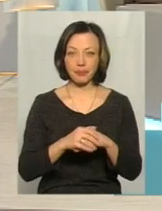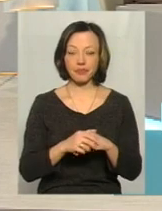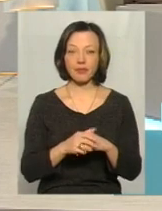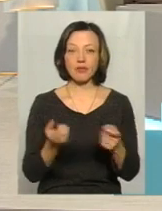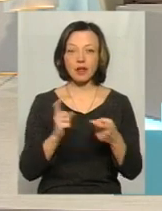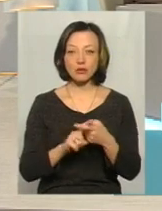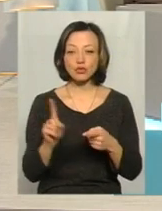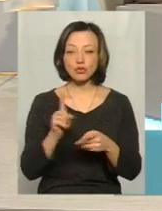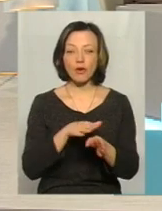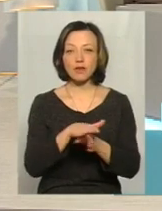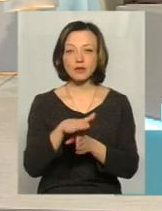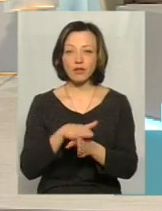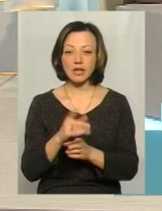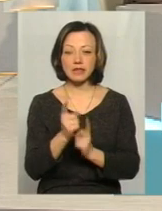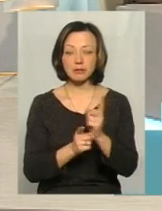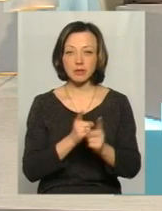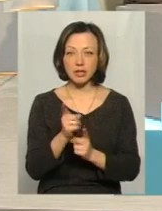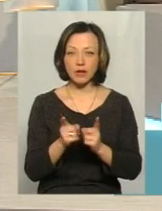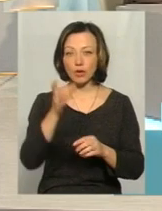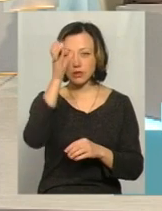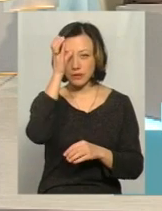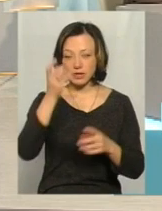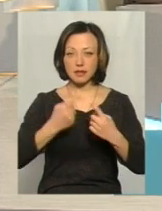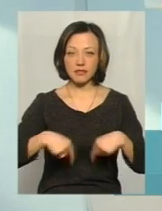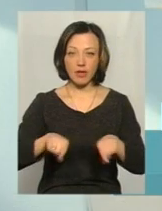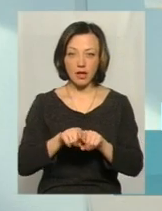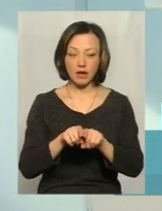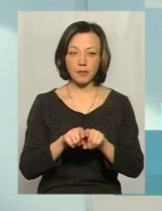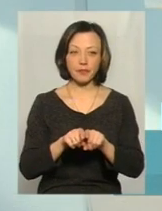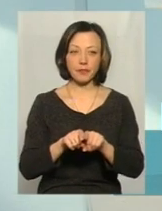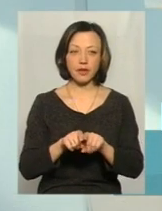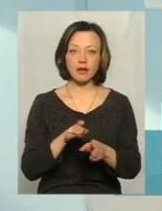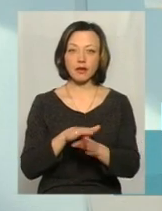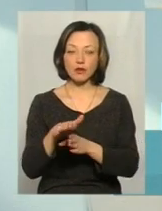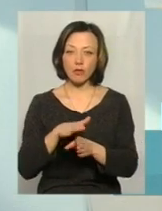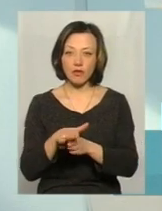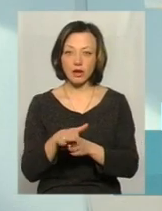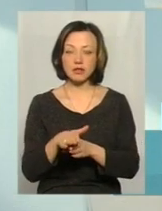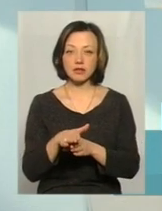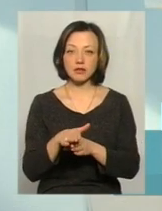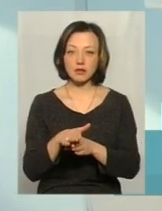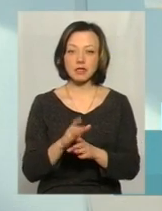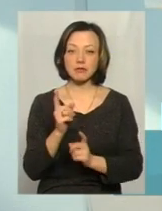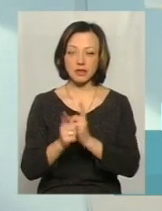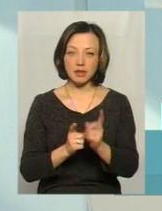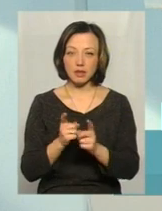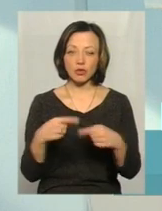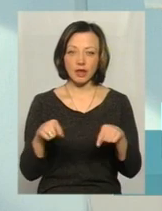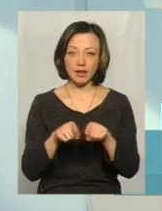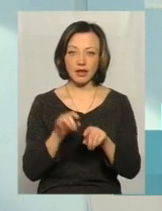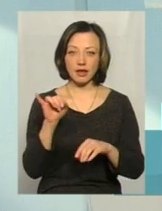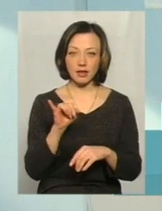зв'язку з тим, що відбуваються зміни в освітянській сфері, відбуваються сфери зміни ось такі